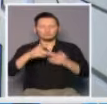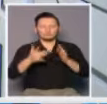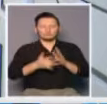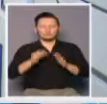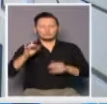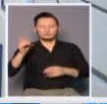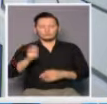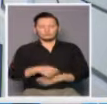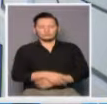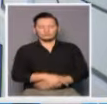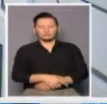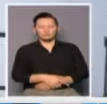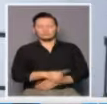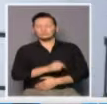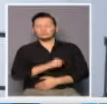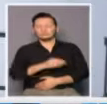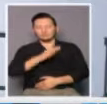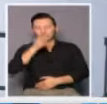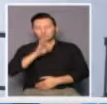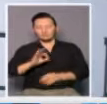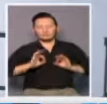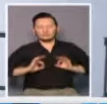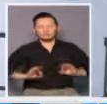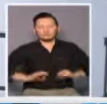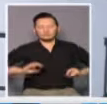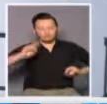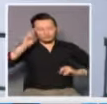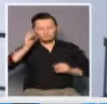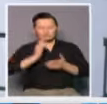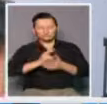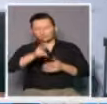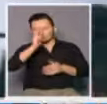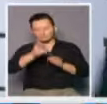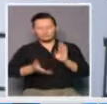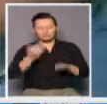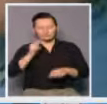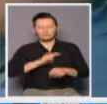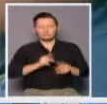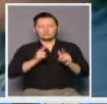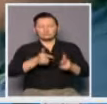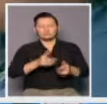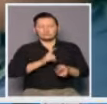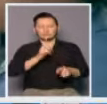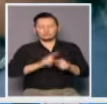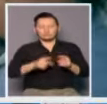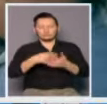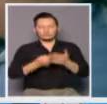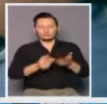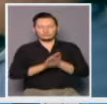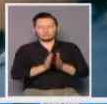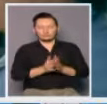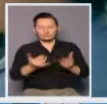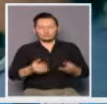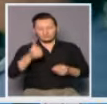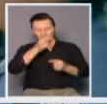Курмангазинский район из города Шымкент. Имеет юридическое образование, 3 года назад устроилась на работу по срочному контракту. В этом